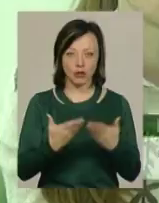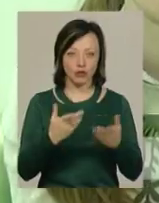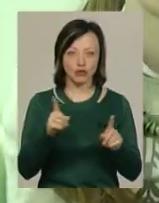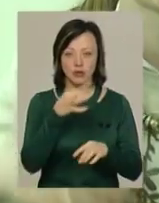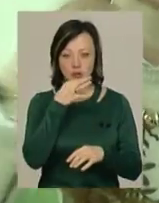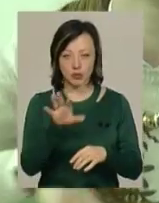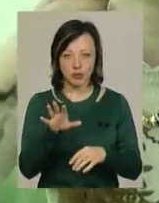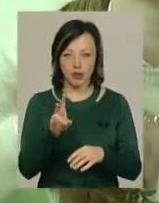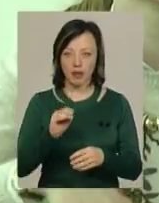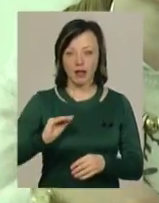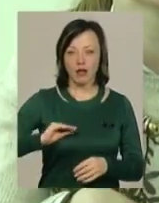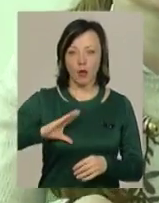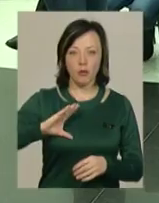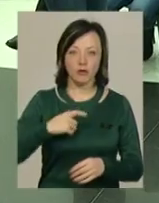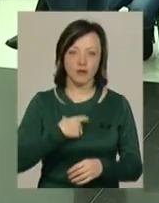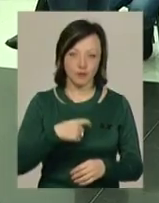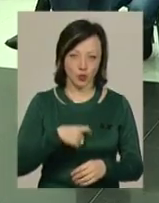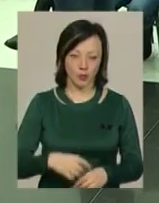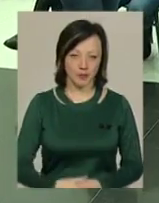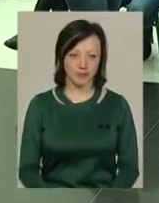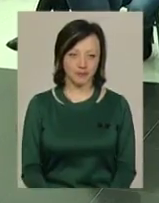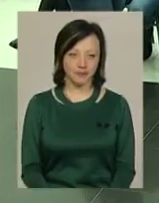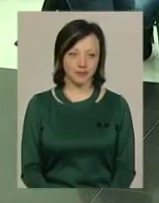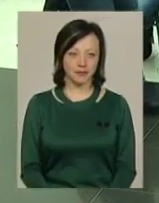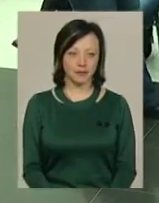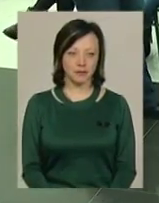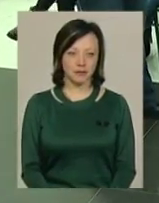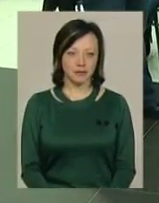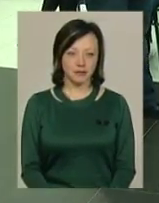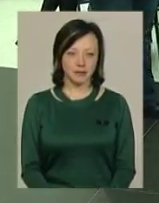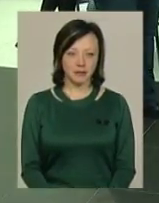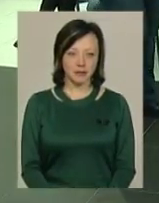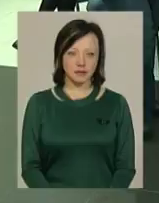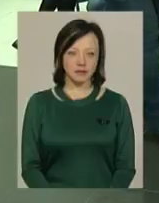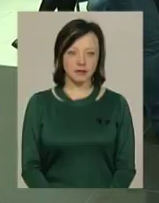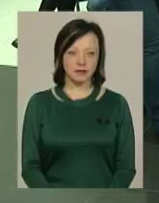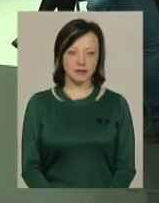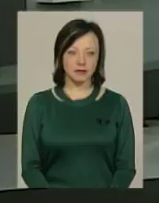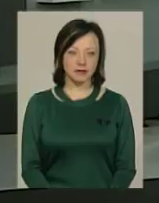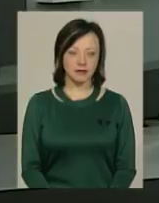не подобається, не накопичувати це в собі. Ольга Нісмянова, Володимир Паламар. Новини Поділля-Центр.